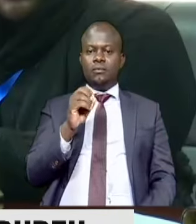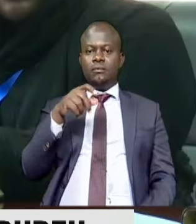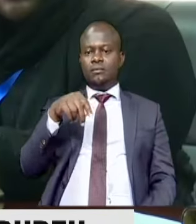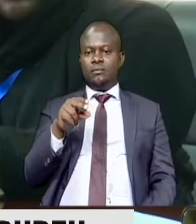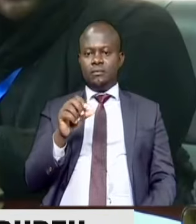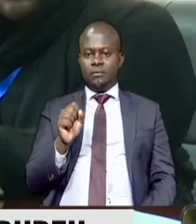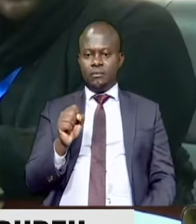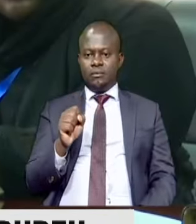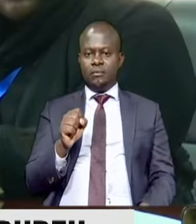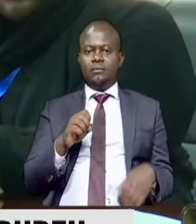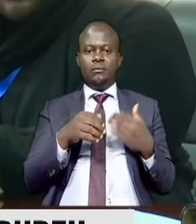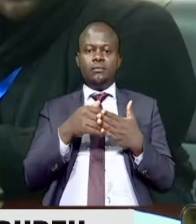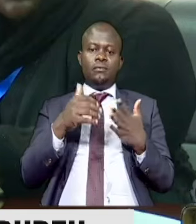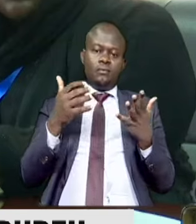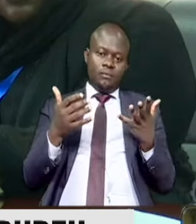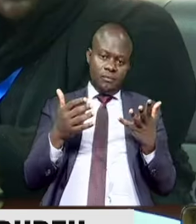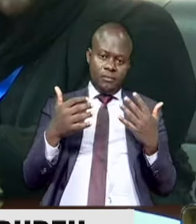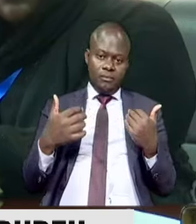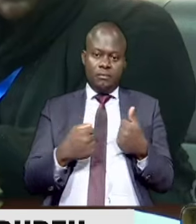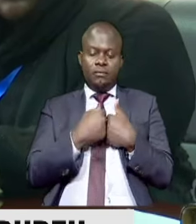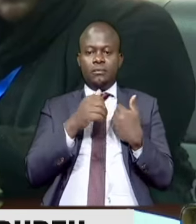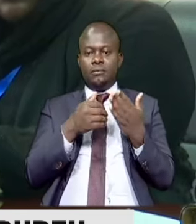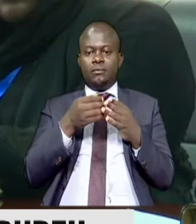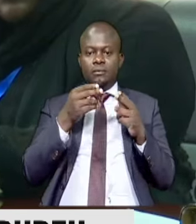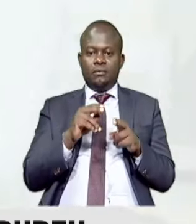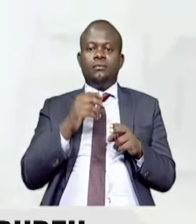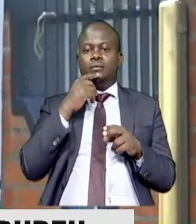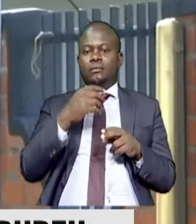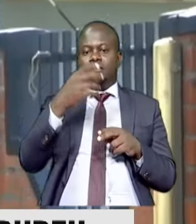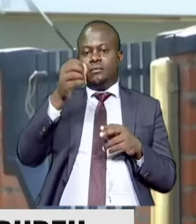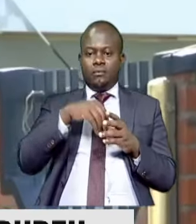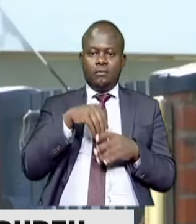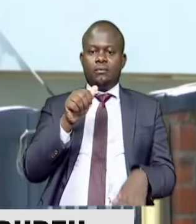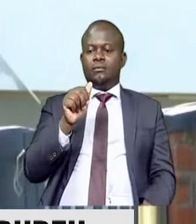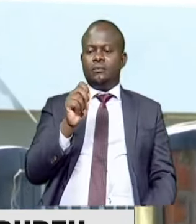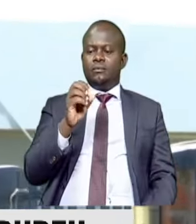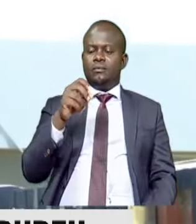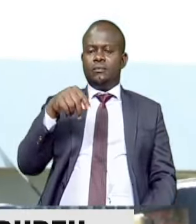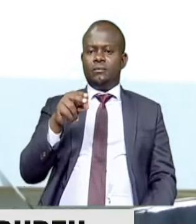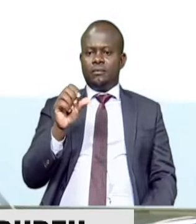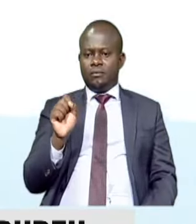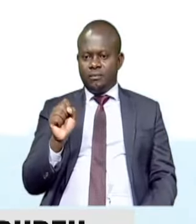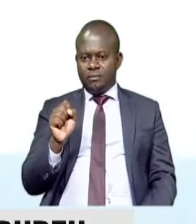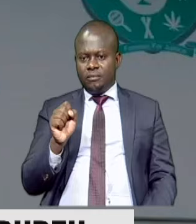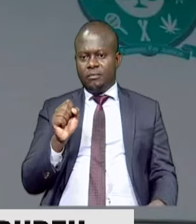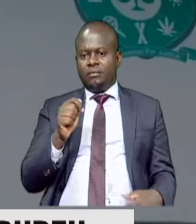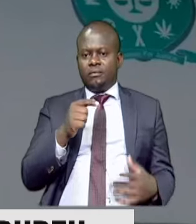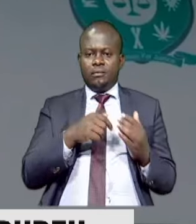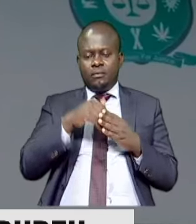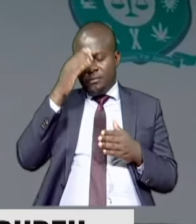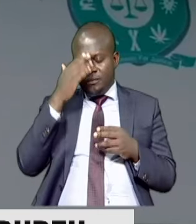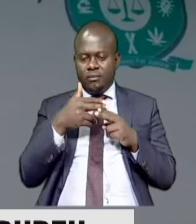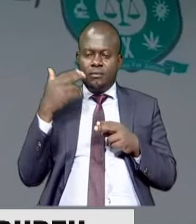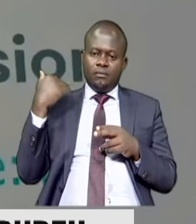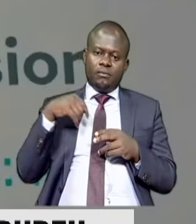munsi zishobora kugwira umuntu accident ishobora kuba bati tujyane gukora autopsy. Ni ibintu abaturage bamenye vuba